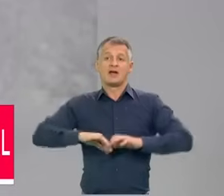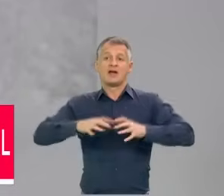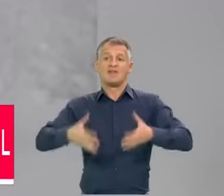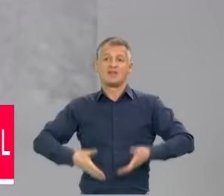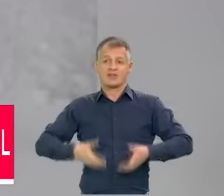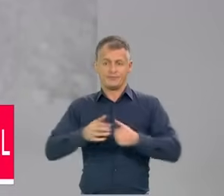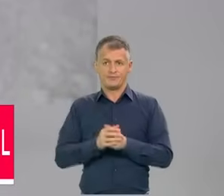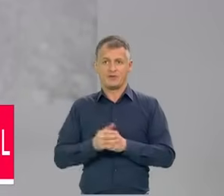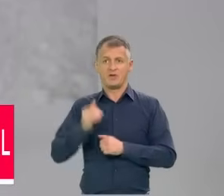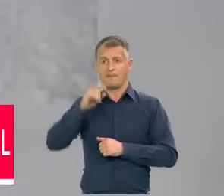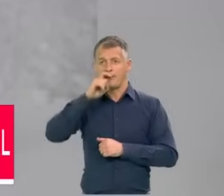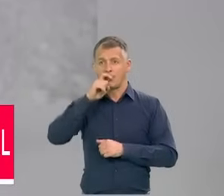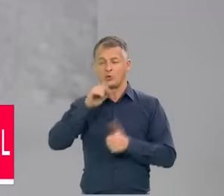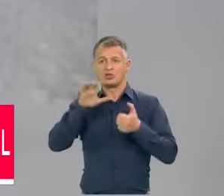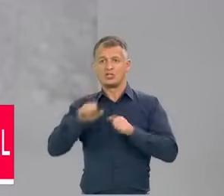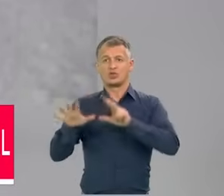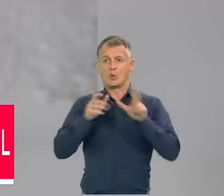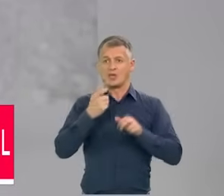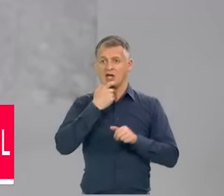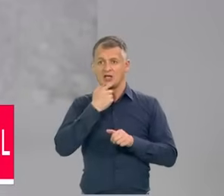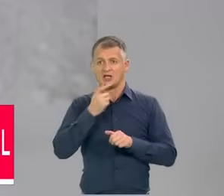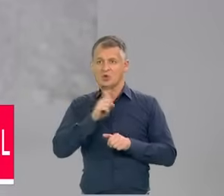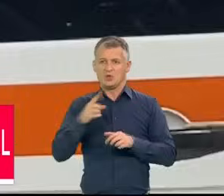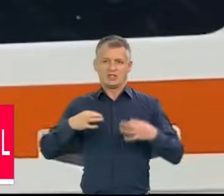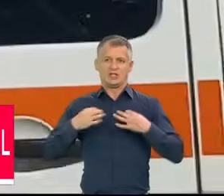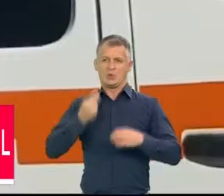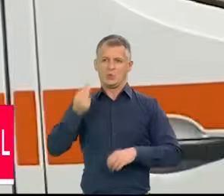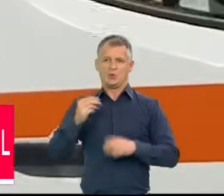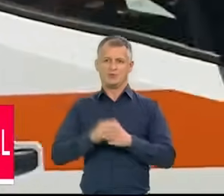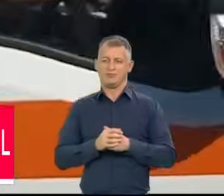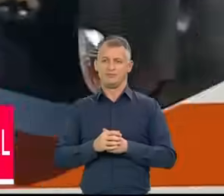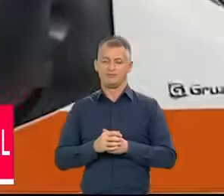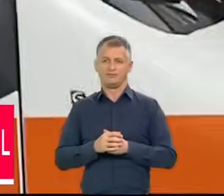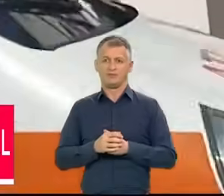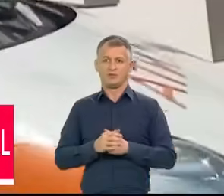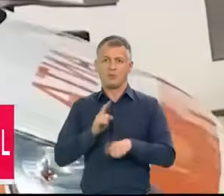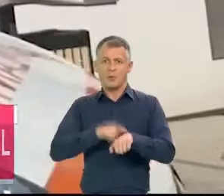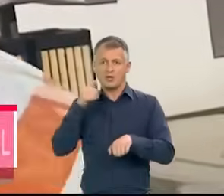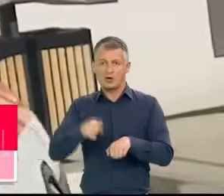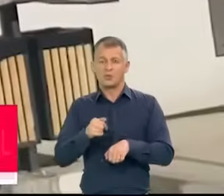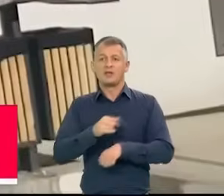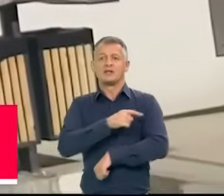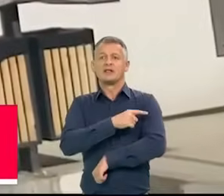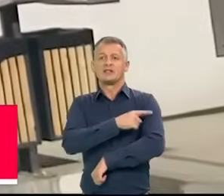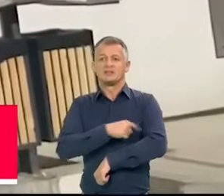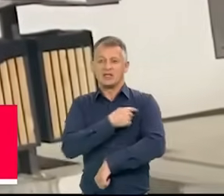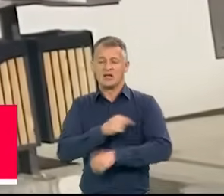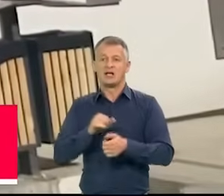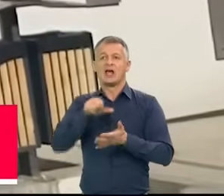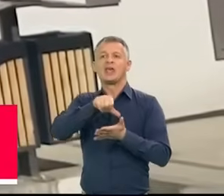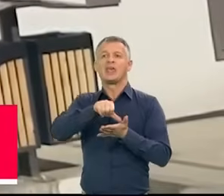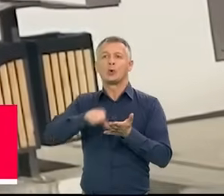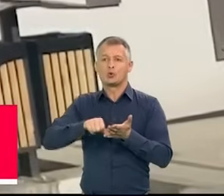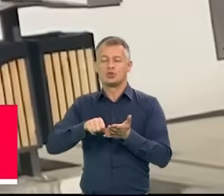bărbatului de 68 de ani atacat nu este însă una bună în momentul de față se află internat la chirurgie plastică